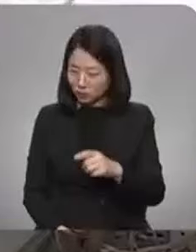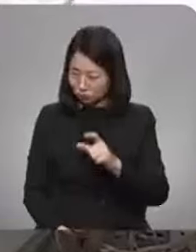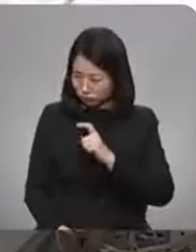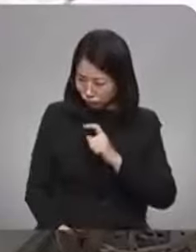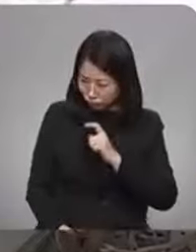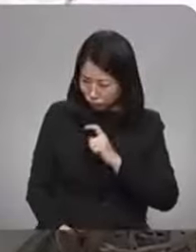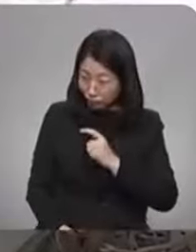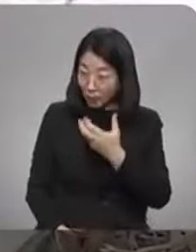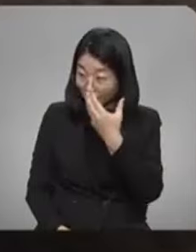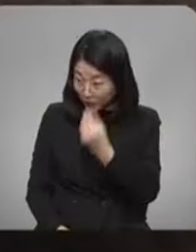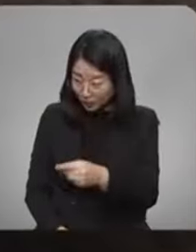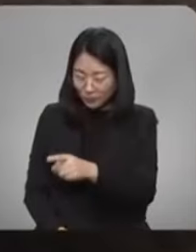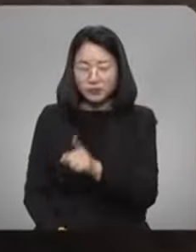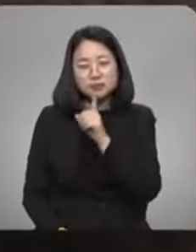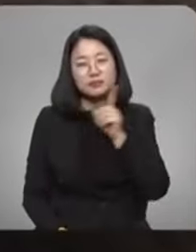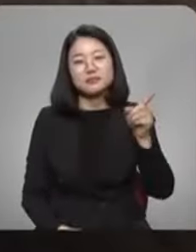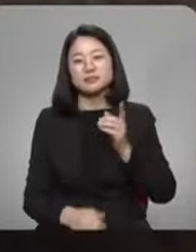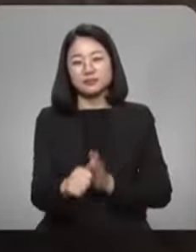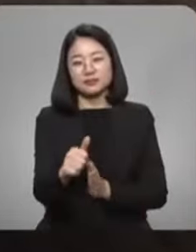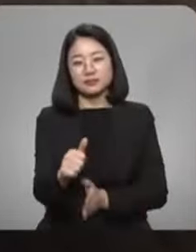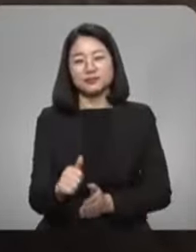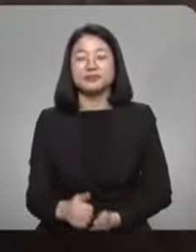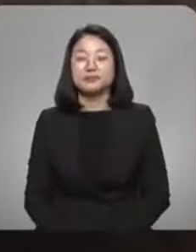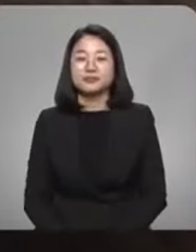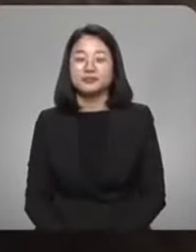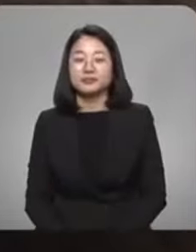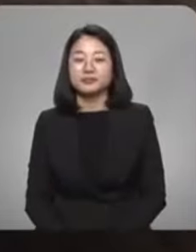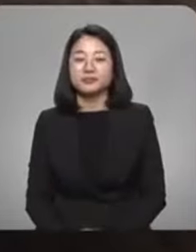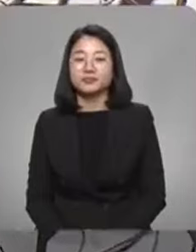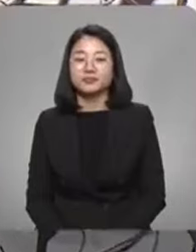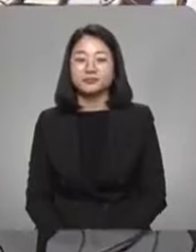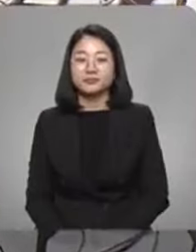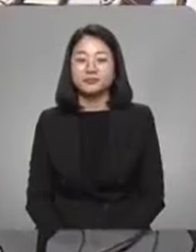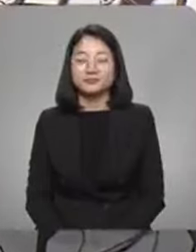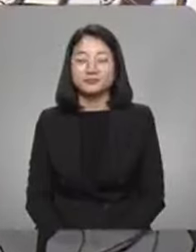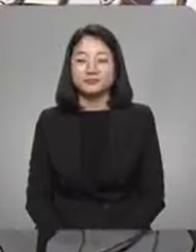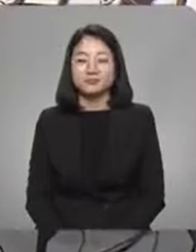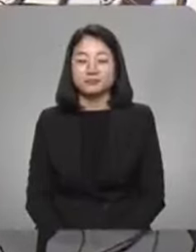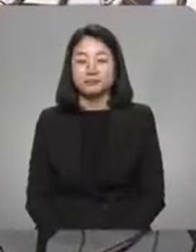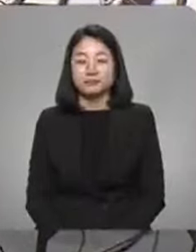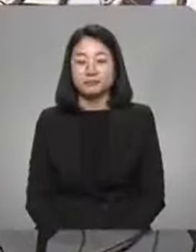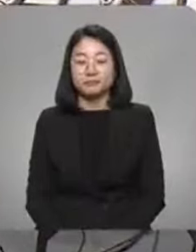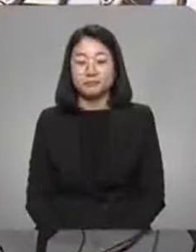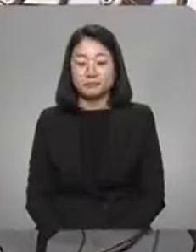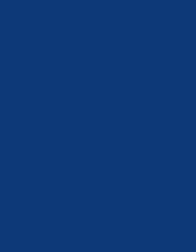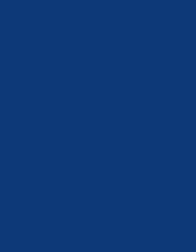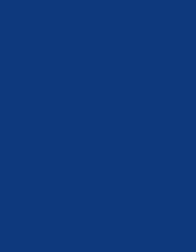발견되면 즉시 신고해 줄 것을 당부했습니다. KBS 뉴스 김보람입니다.